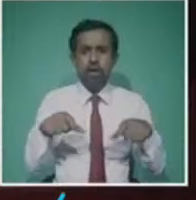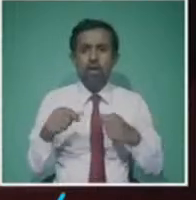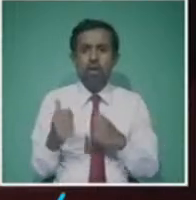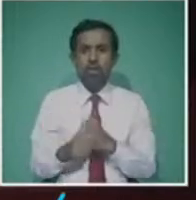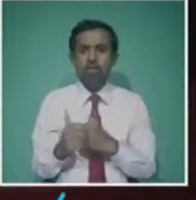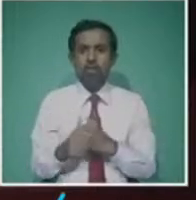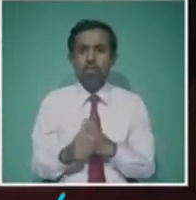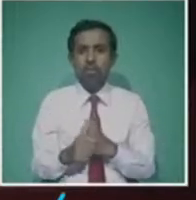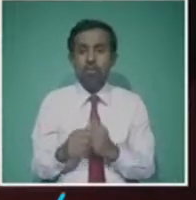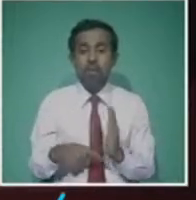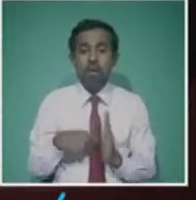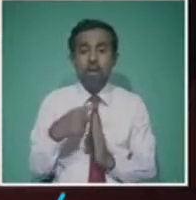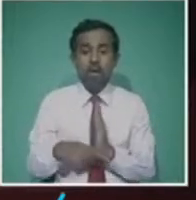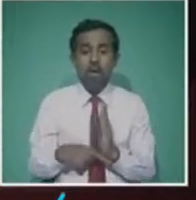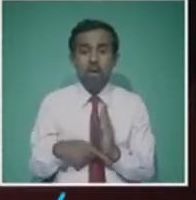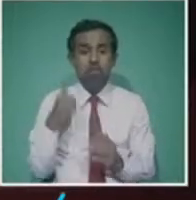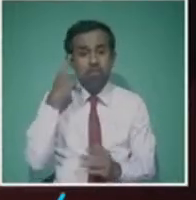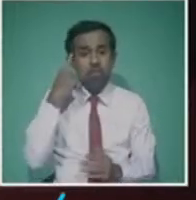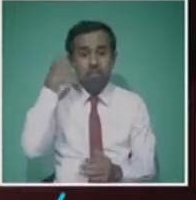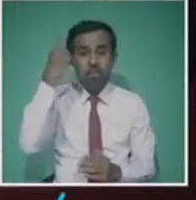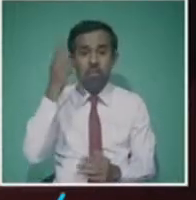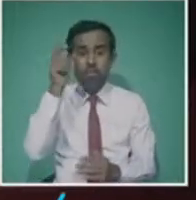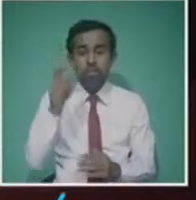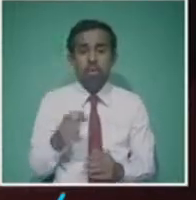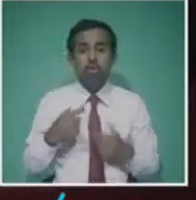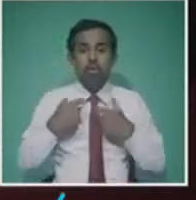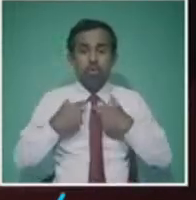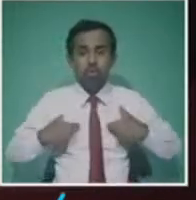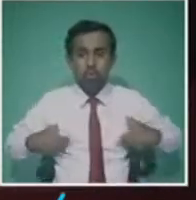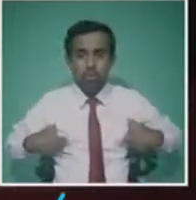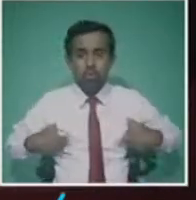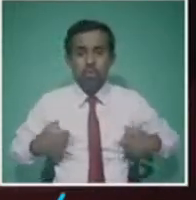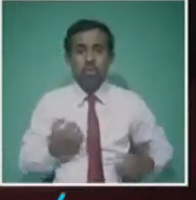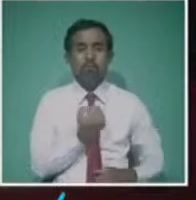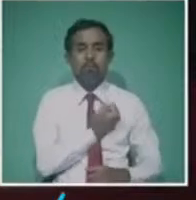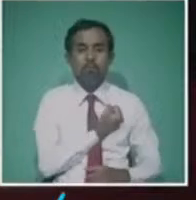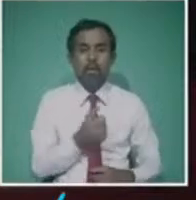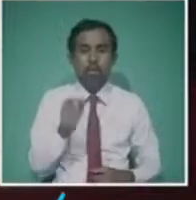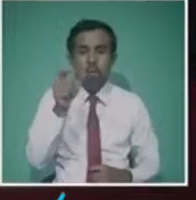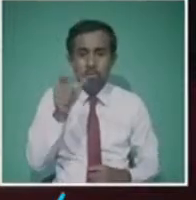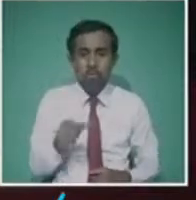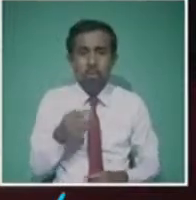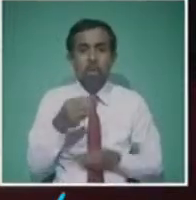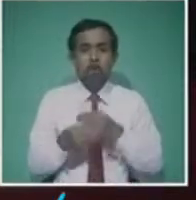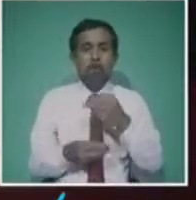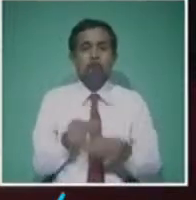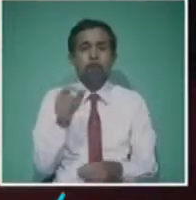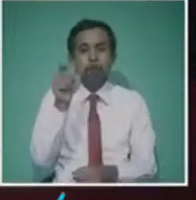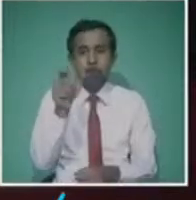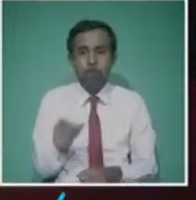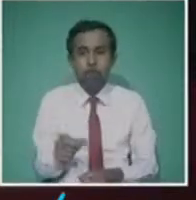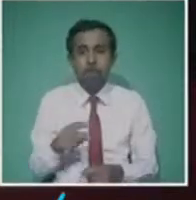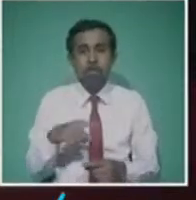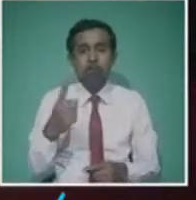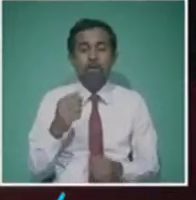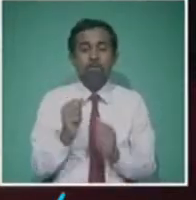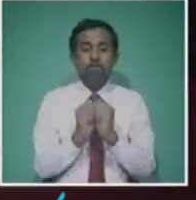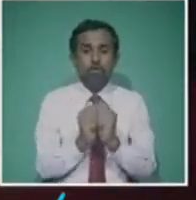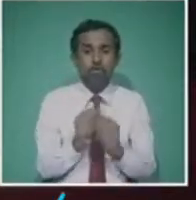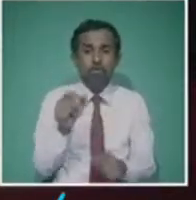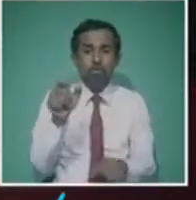ගොඩනැගීමට මේ රටේ ඉන්න විද්වතුන්, නීතිඥවරු, වෛද්‍යවරු, ව්‍යාපාරිකයෝ, නොයෙක් කෘතිය